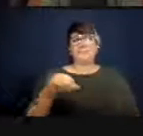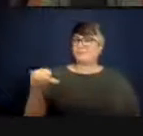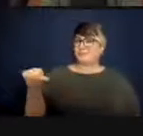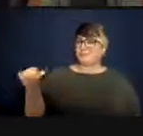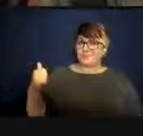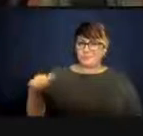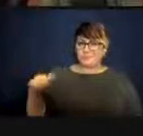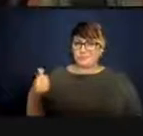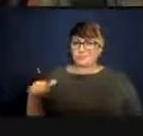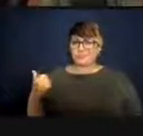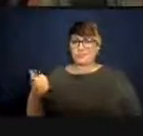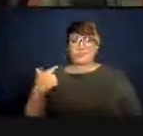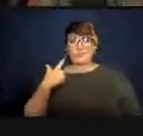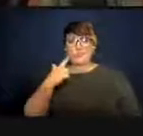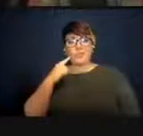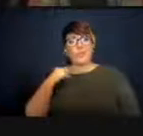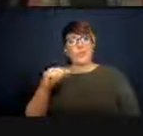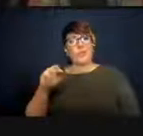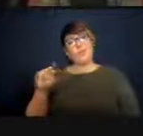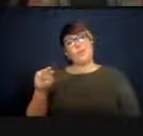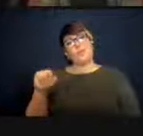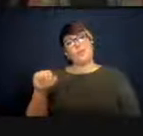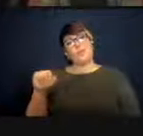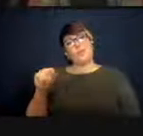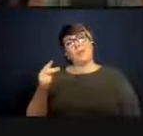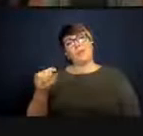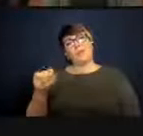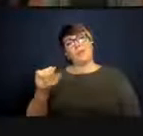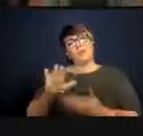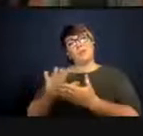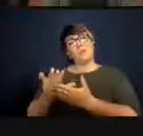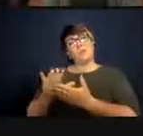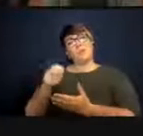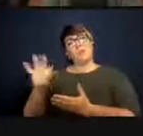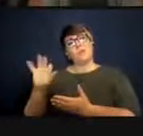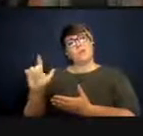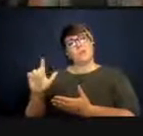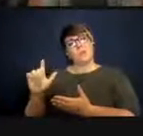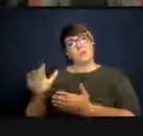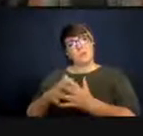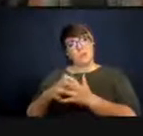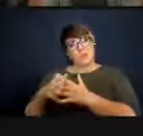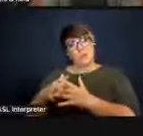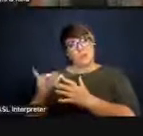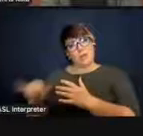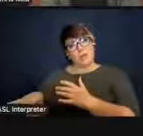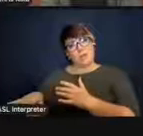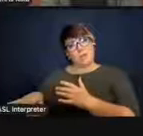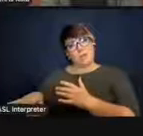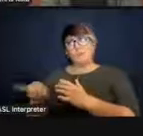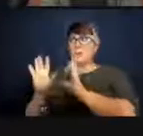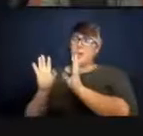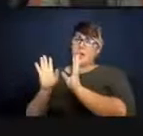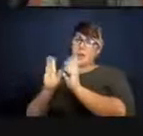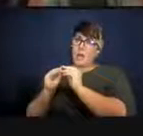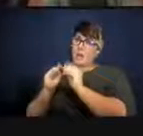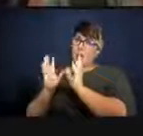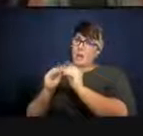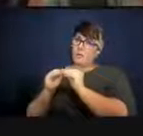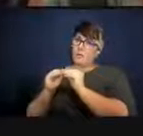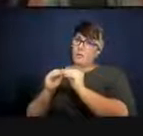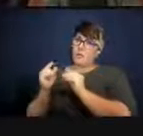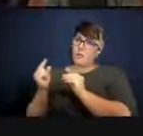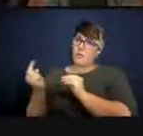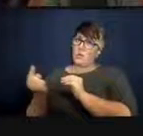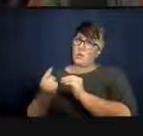هناك مسألة أخرى أيضا حول مدارس الماغنت أو ماغنت سكول أوف أمريكا